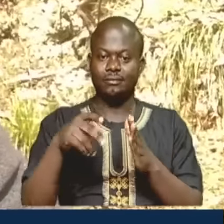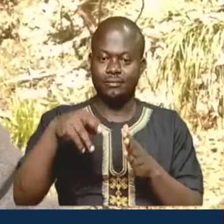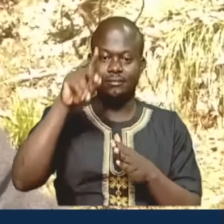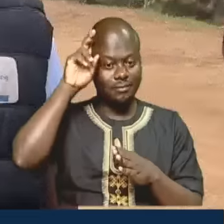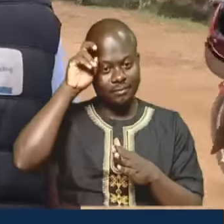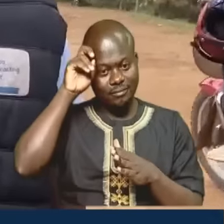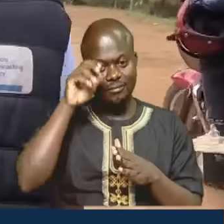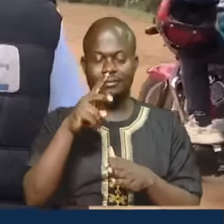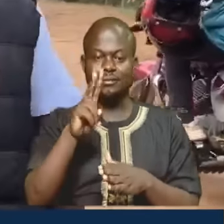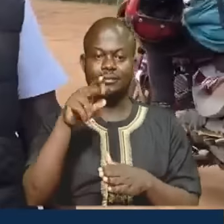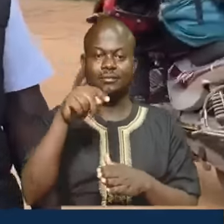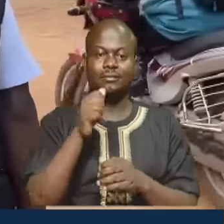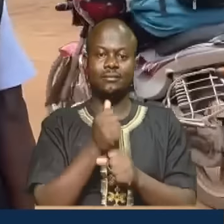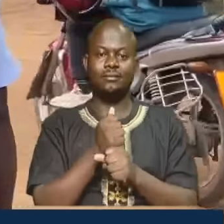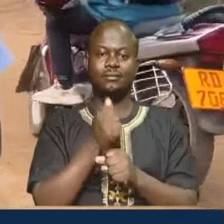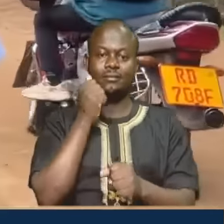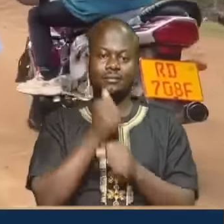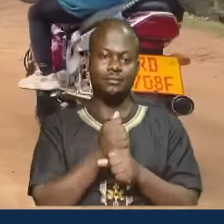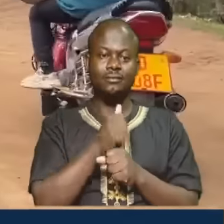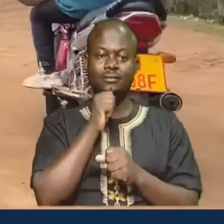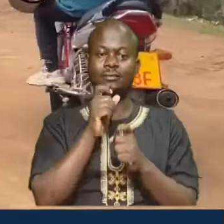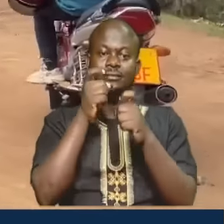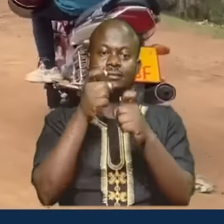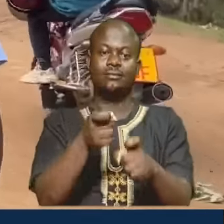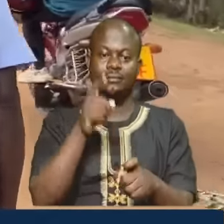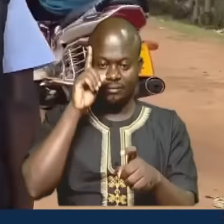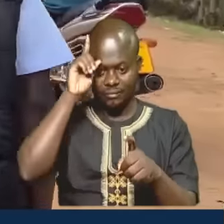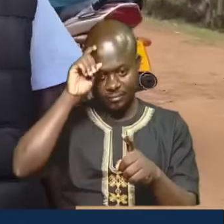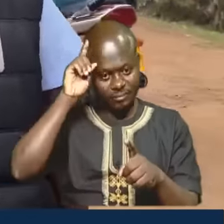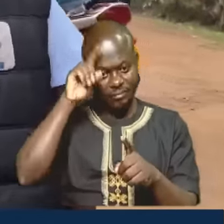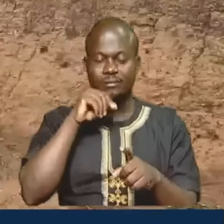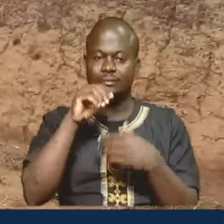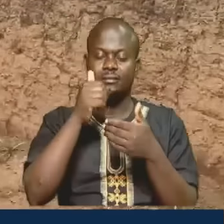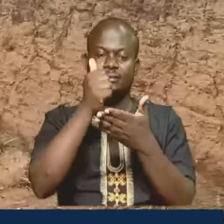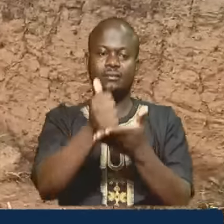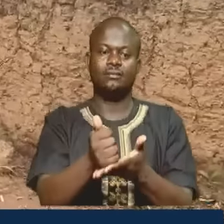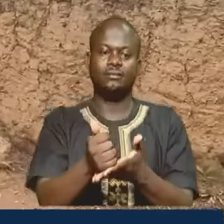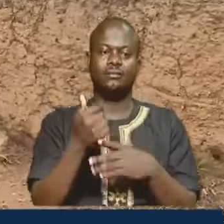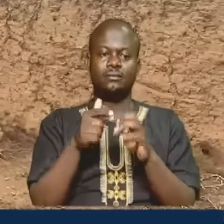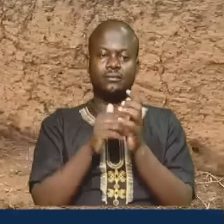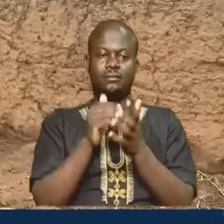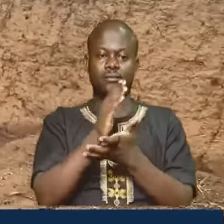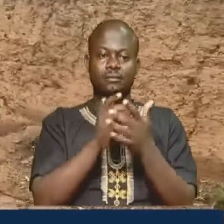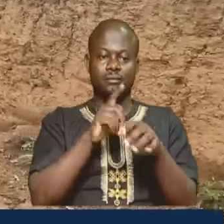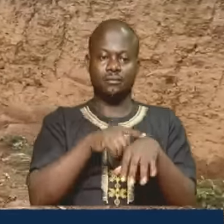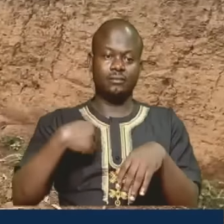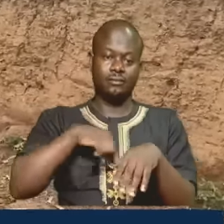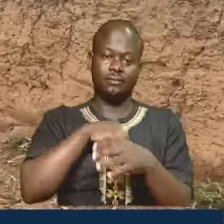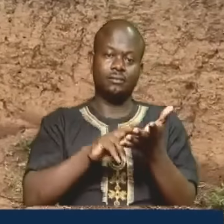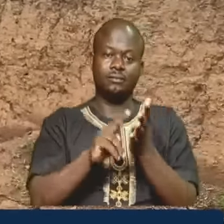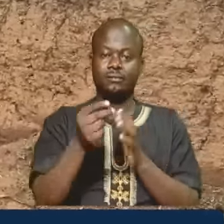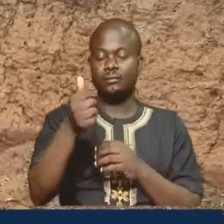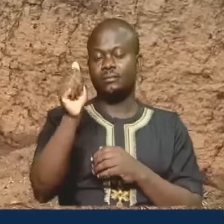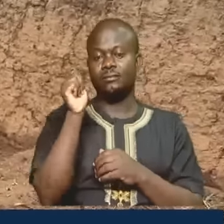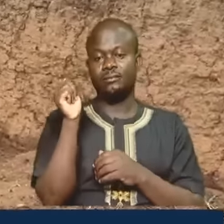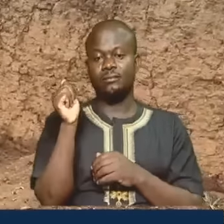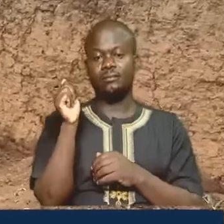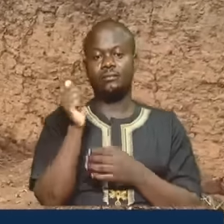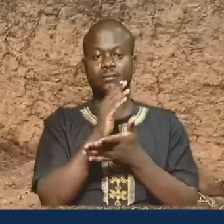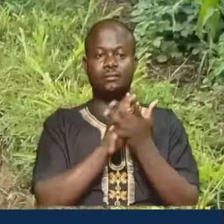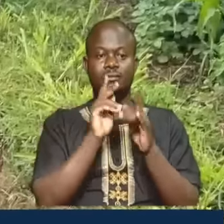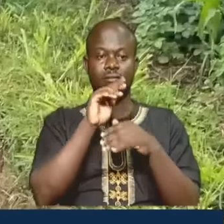VIP ya uko byose yabikoraga nta gihembo atekereza nta numufashije ndetse rimwe na rimwe yakoreshaga n'amafaranga ye bamwe